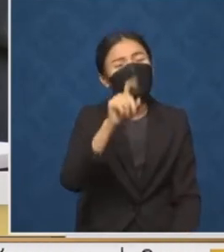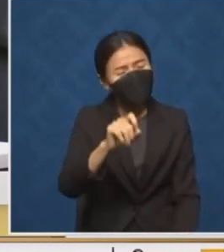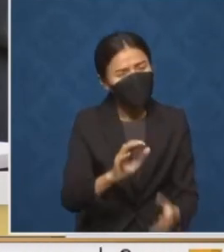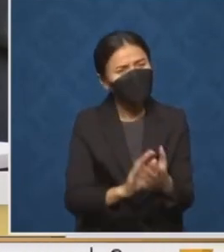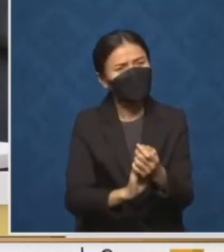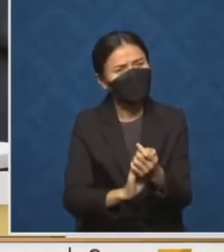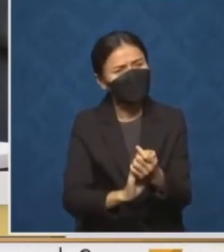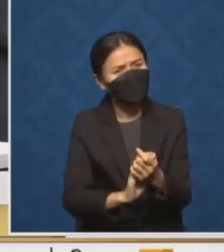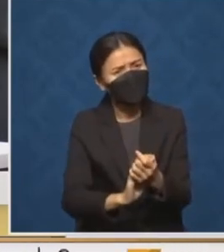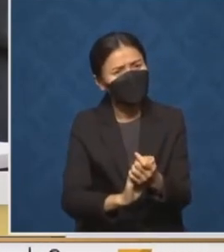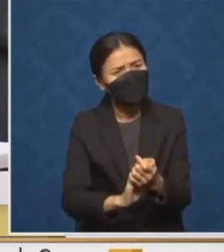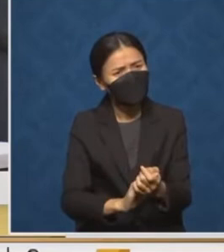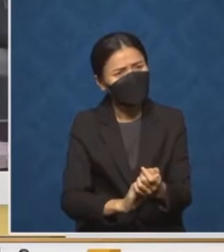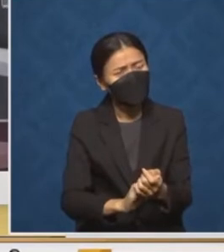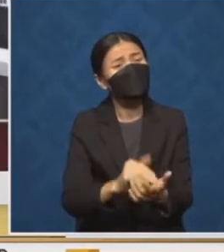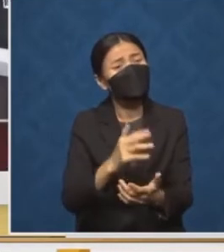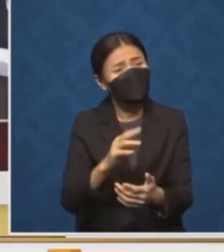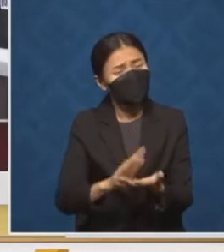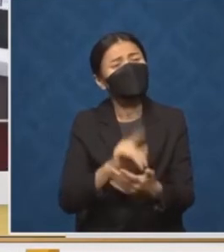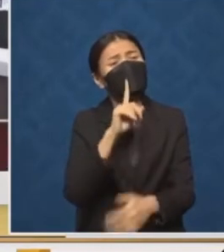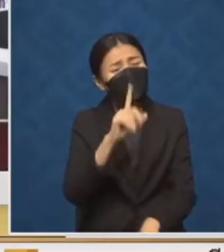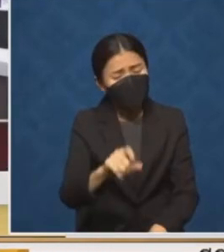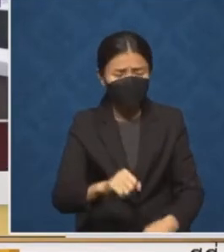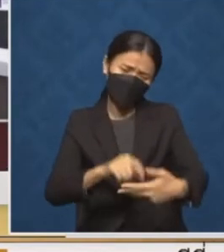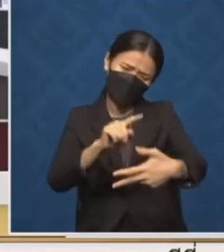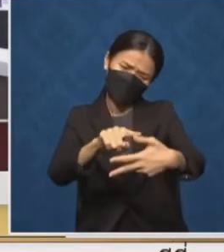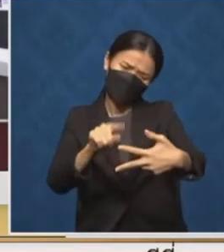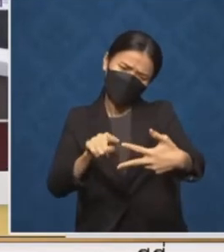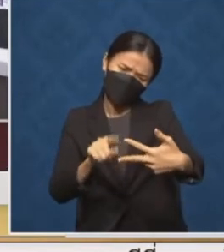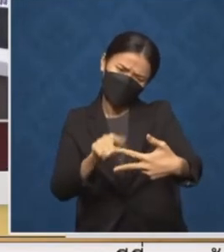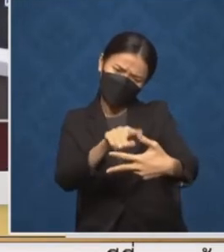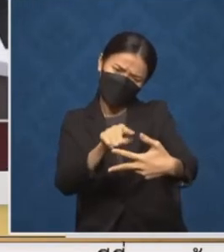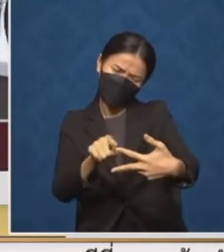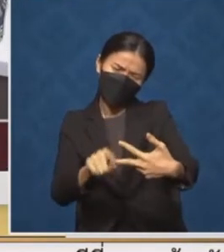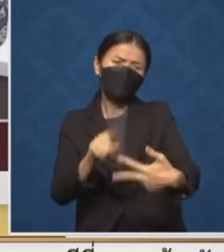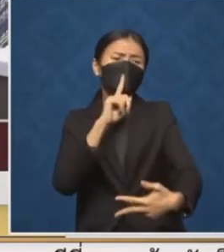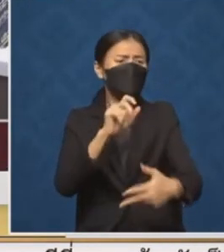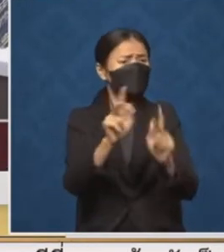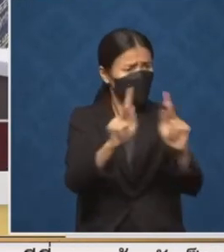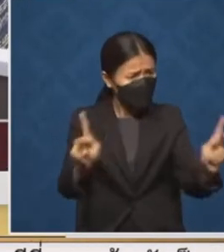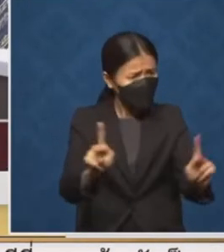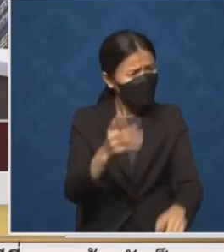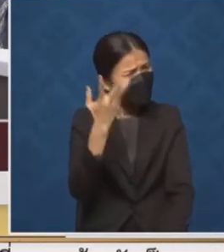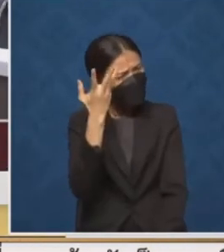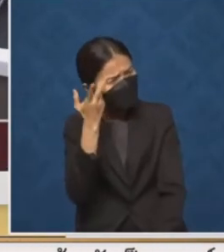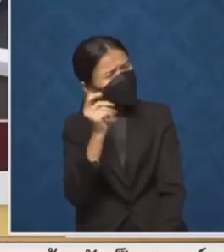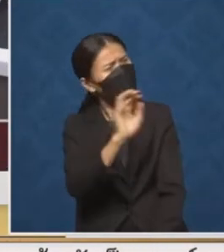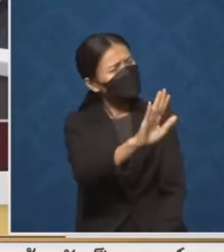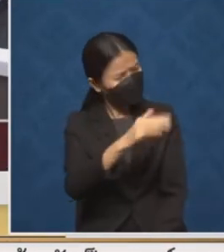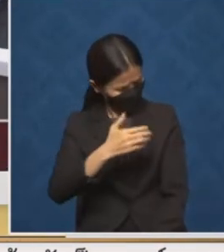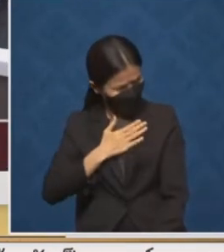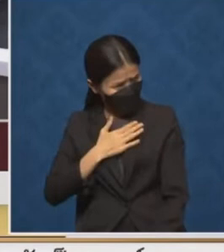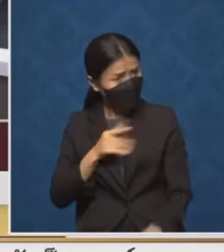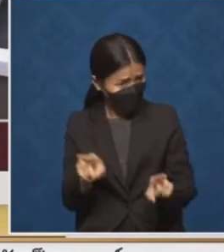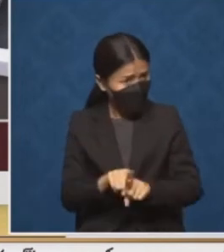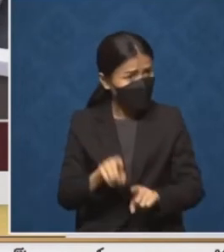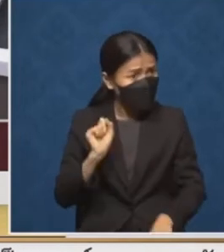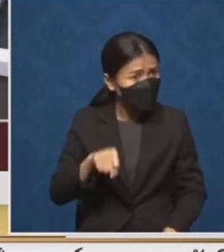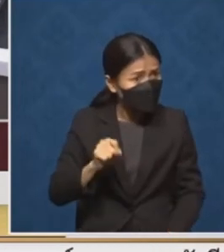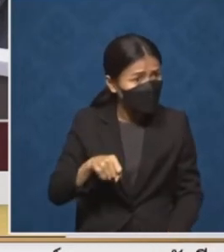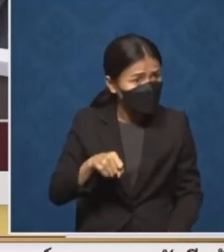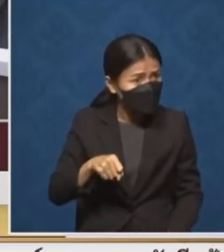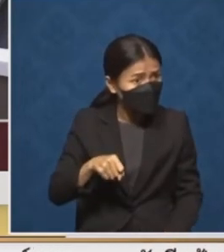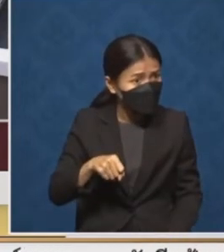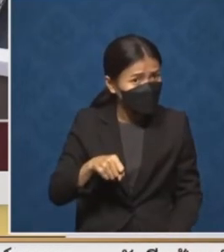ไหมคือมันมีสามวรรคอ่ะท่านให้กระทรวงการคลังตามที่กำหนดในนี้แต่ว่า